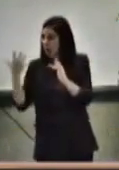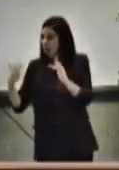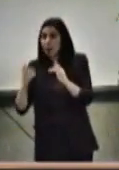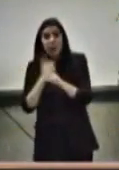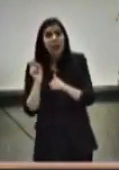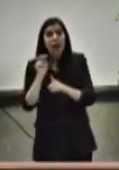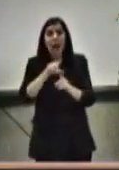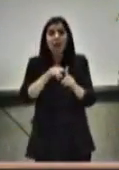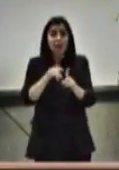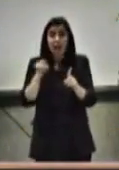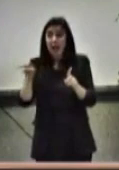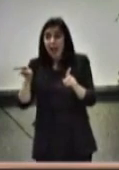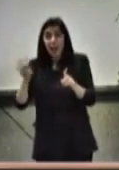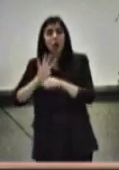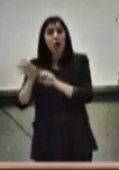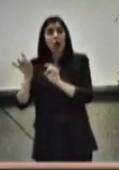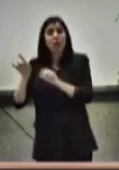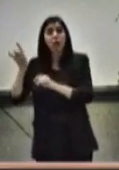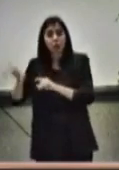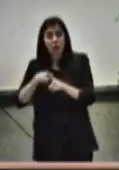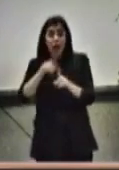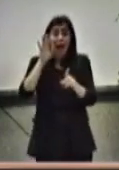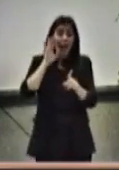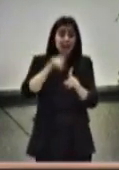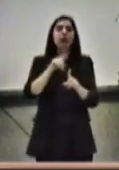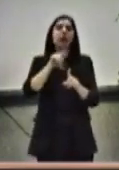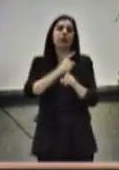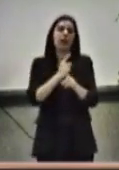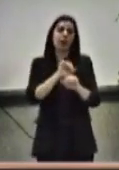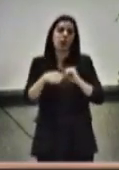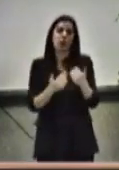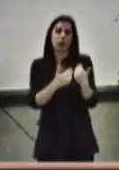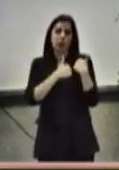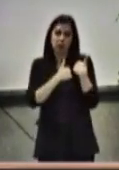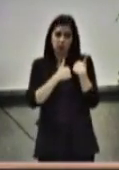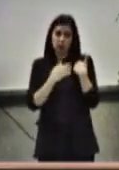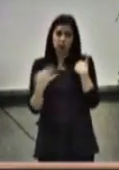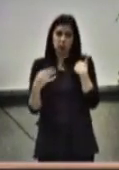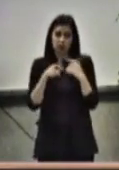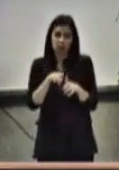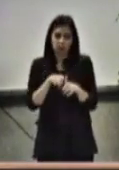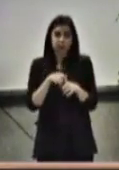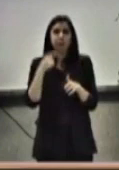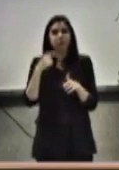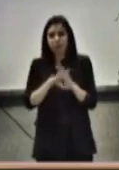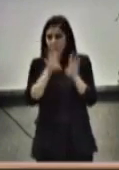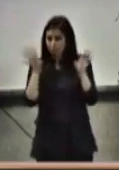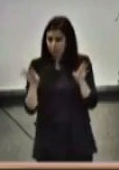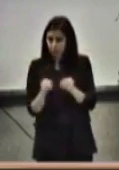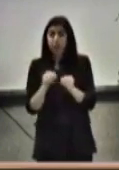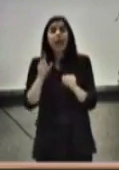e si comportino in maniera adeguata per evitare la trasmissione. Questo è il punto chiave, quindi è un pacchetto di misure. Un'eventuale